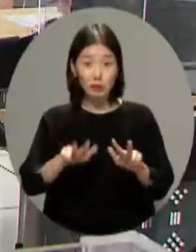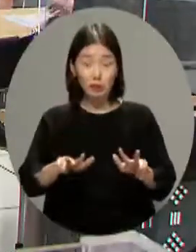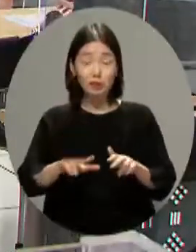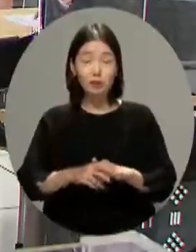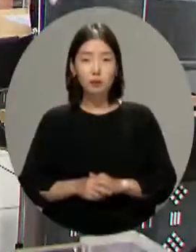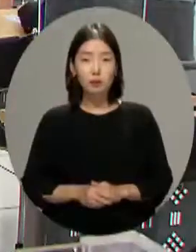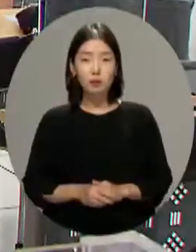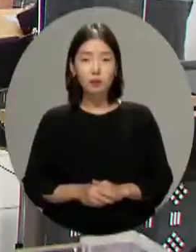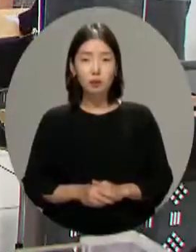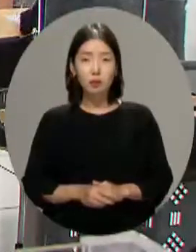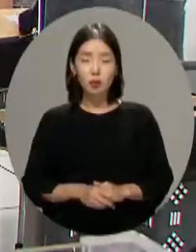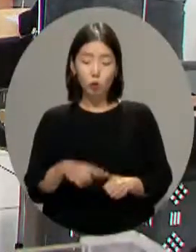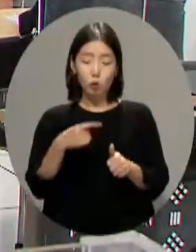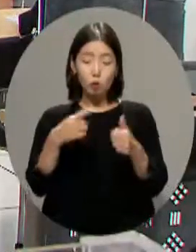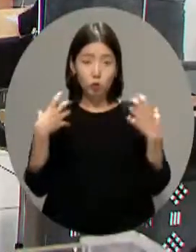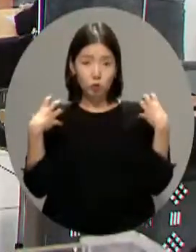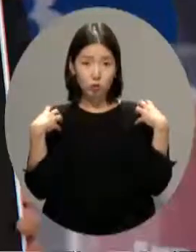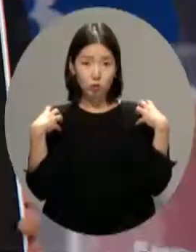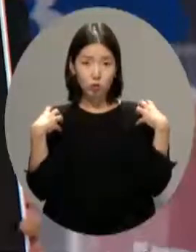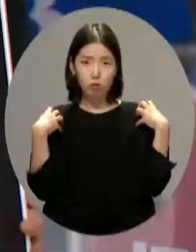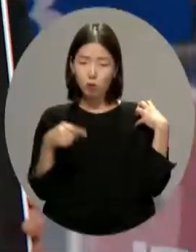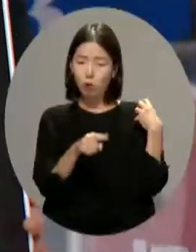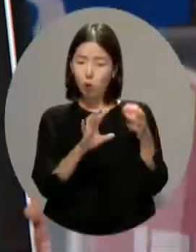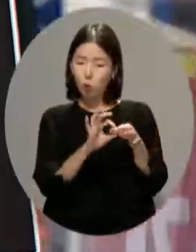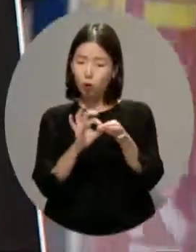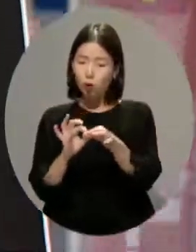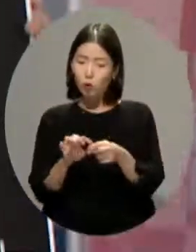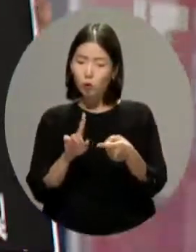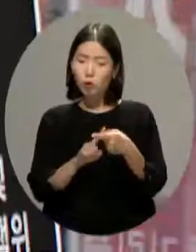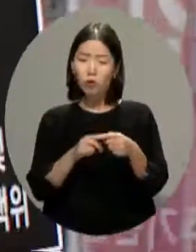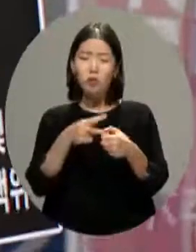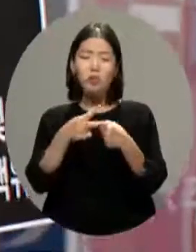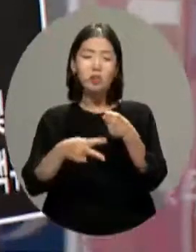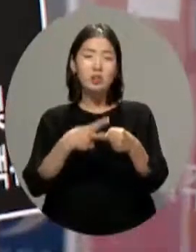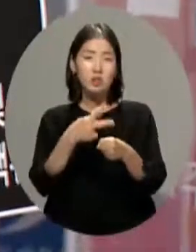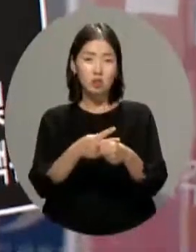지금, 도교육청은 교육부에 관련 절차를 2년